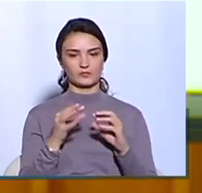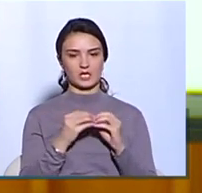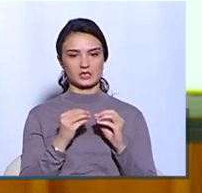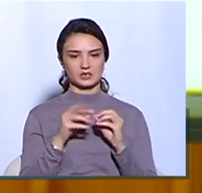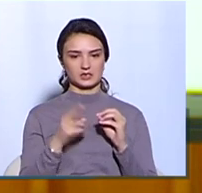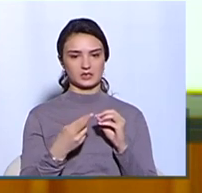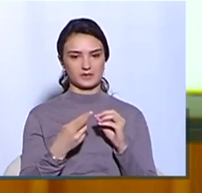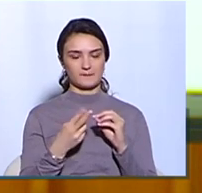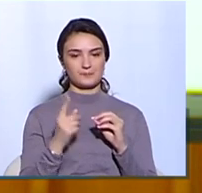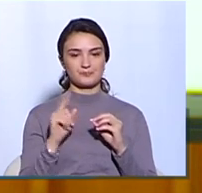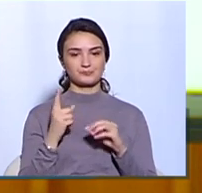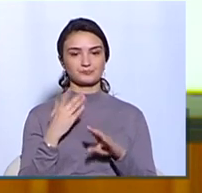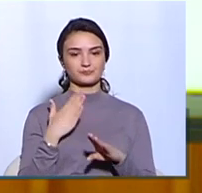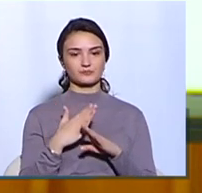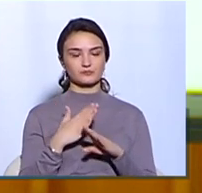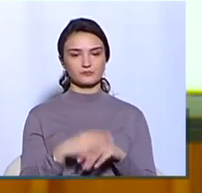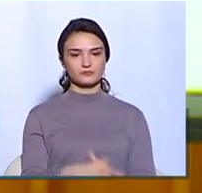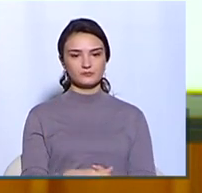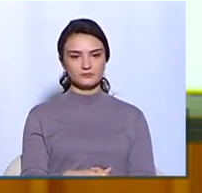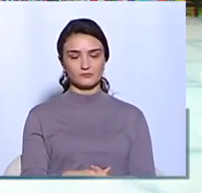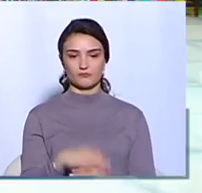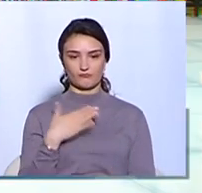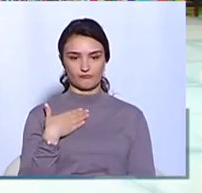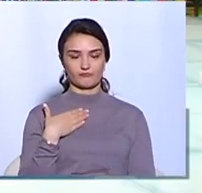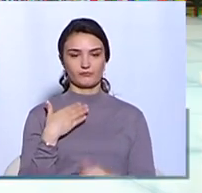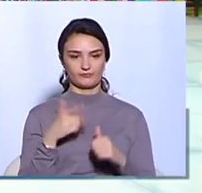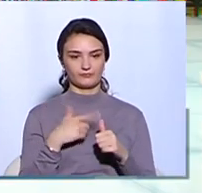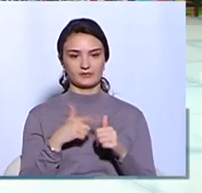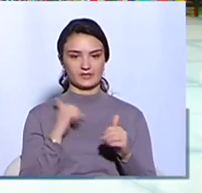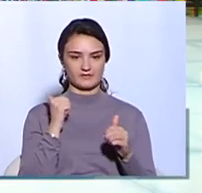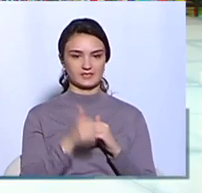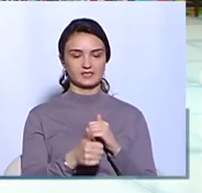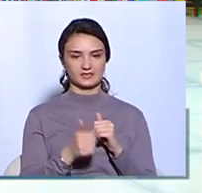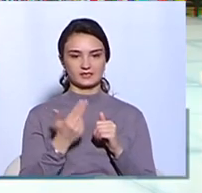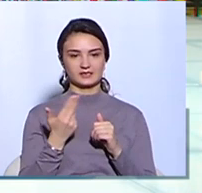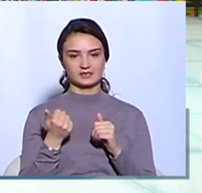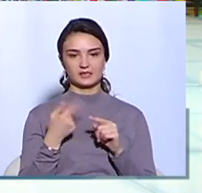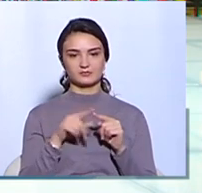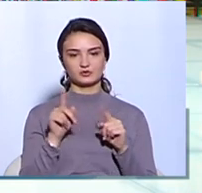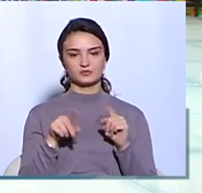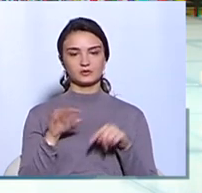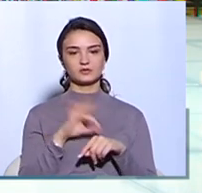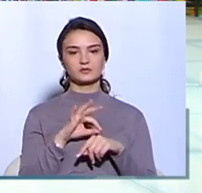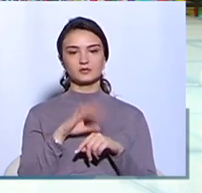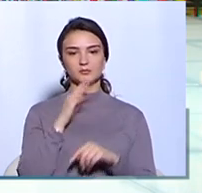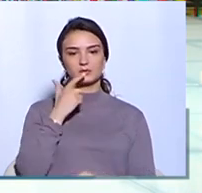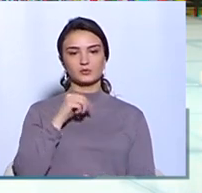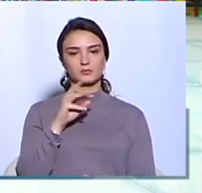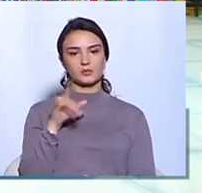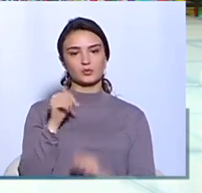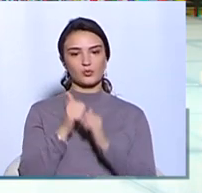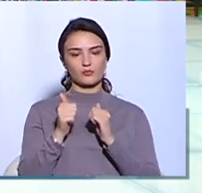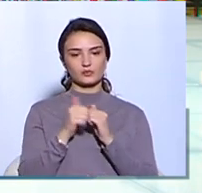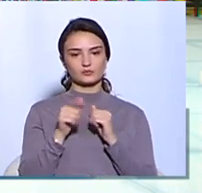წელია. ეხლა რატო არის? გამოდის რა გადაცემით ჩვენ რეალურად დავასწარით გადაცემით. ანუ შეიძლება დაავადებებზე გადაცემაში უფრო ადრე